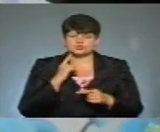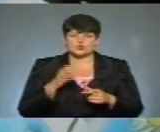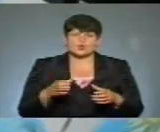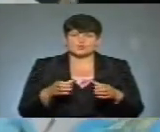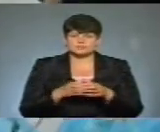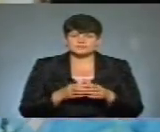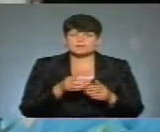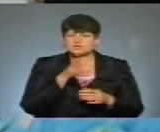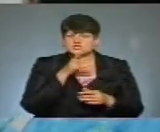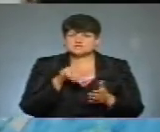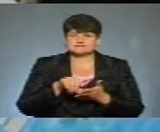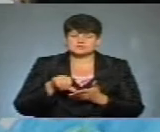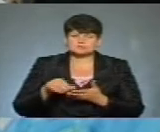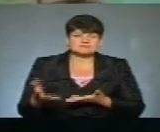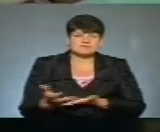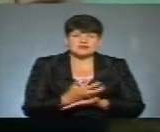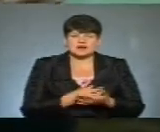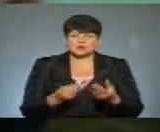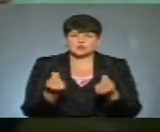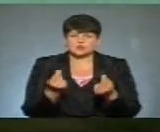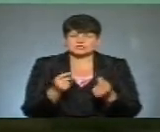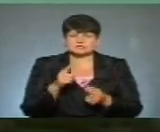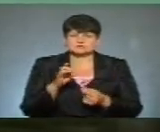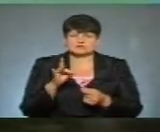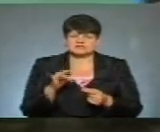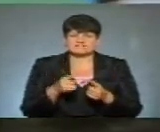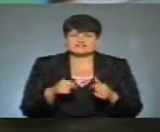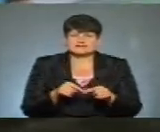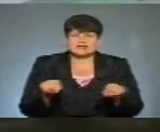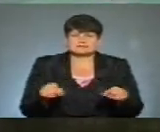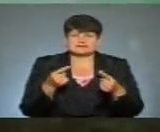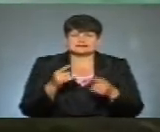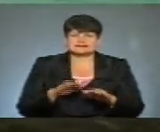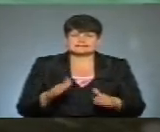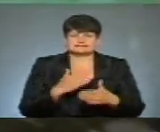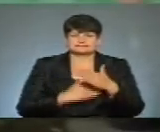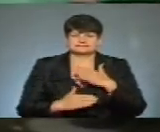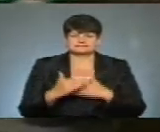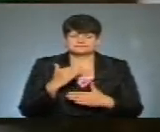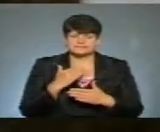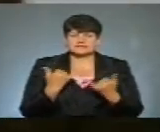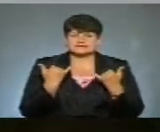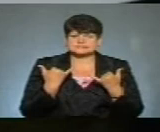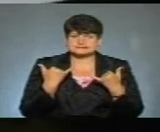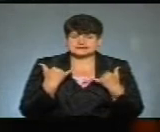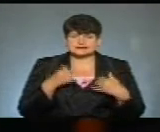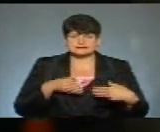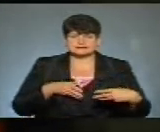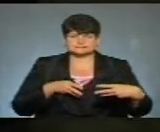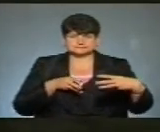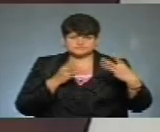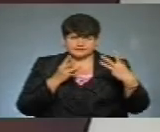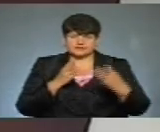Під час виступу збирають гроші для Зборівського відділення реабілітації дітей з інвалідністю. Зараз з нами на прямому